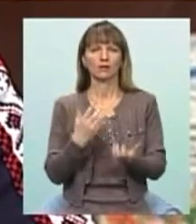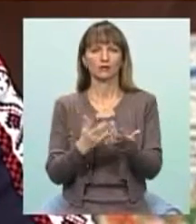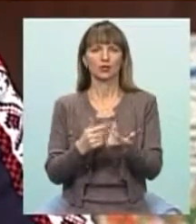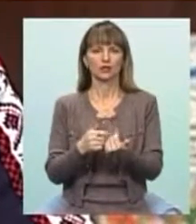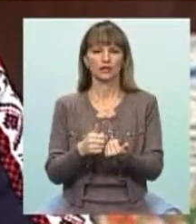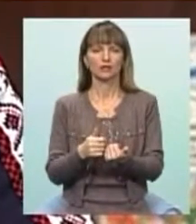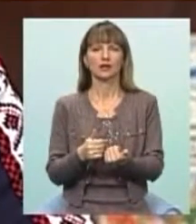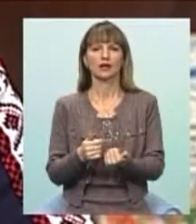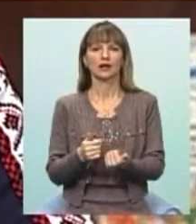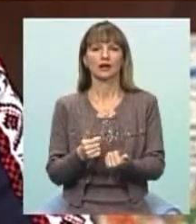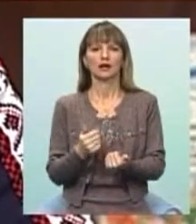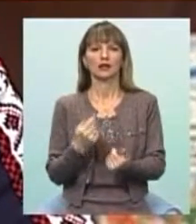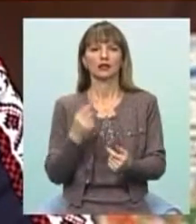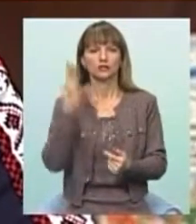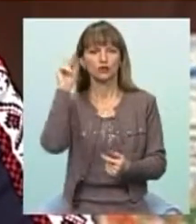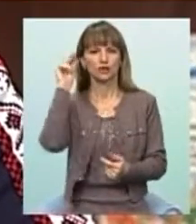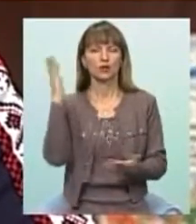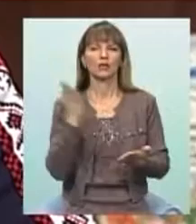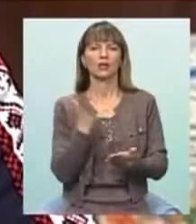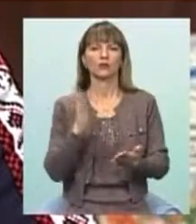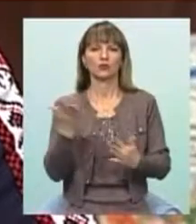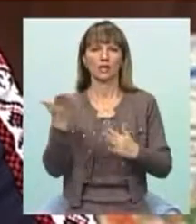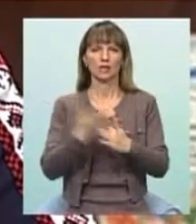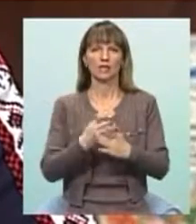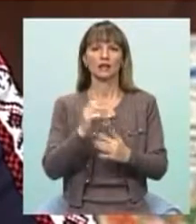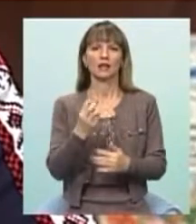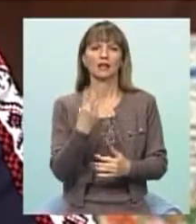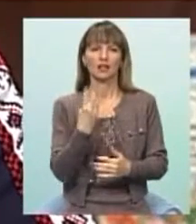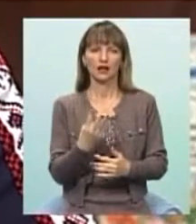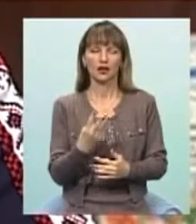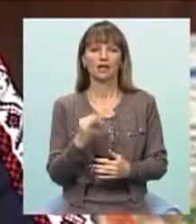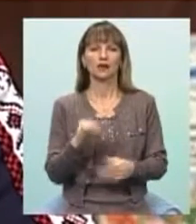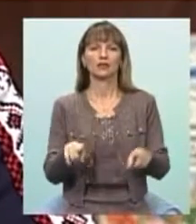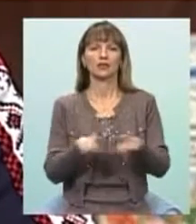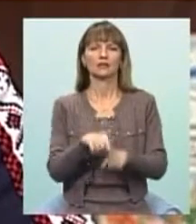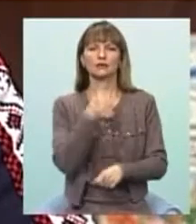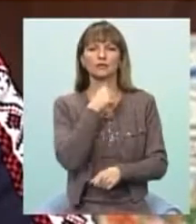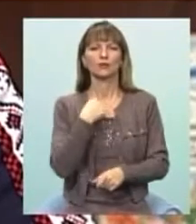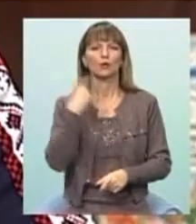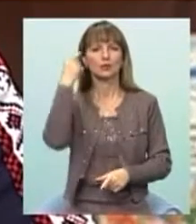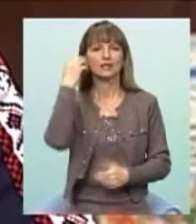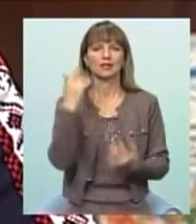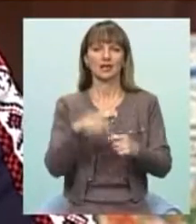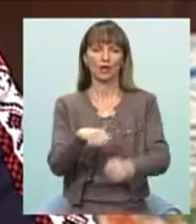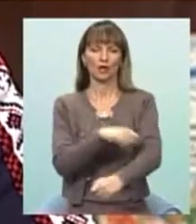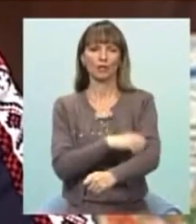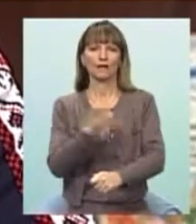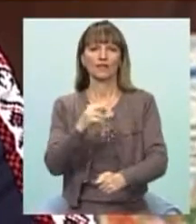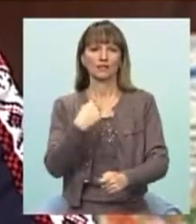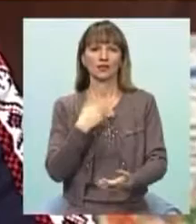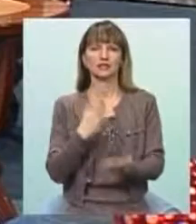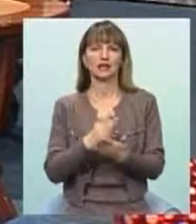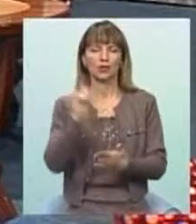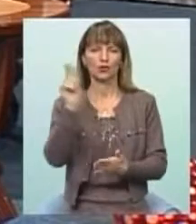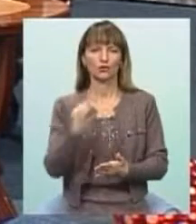там та цифра, яка отрималася, розділити на 3. Ну і таким чином ми здогадаємося, за скільки кілометрів від нас іде гроза.